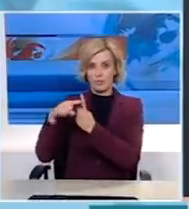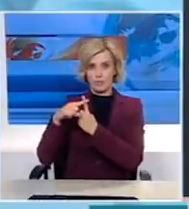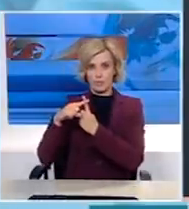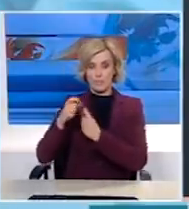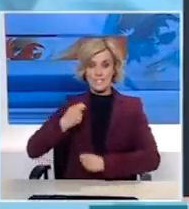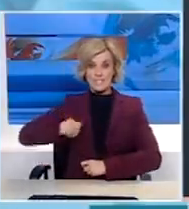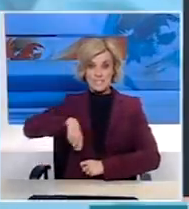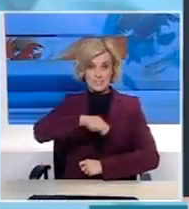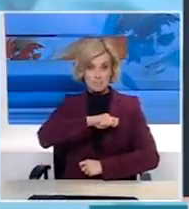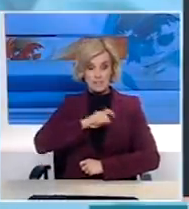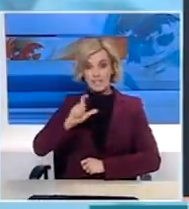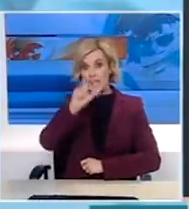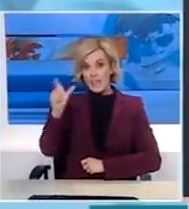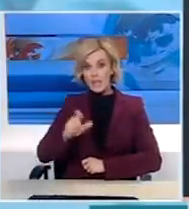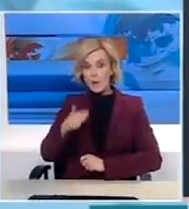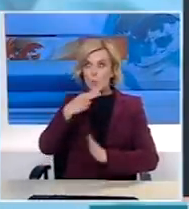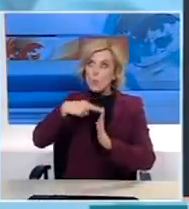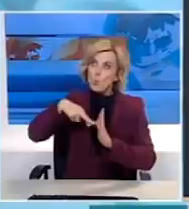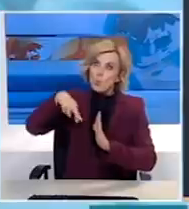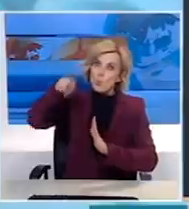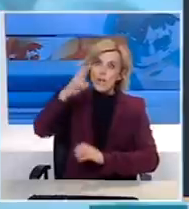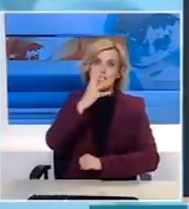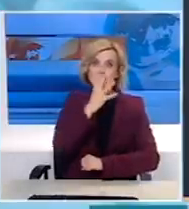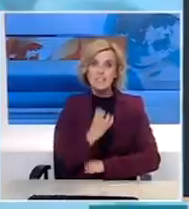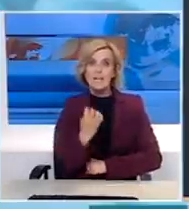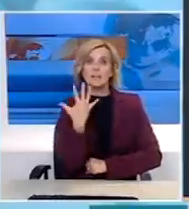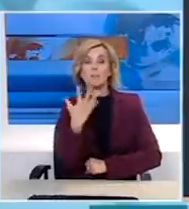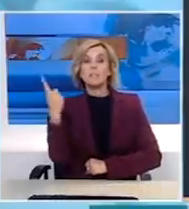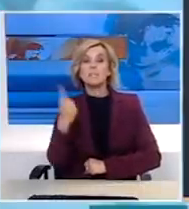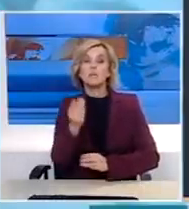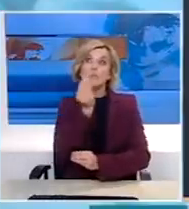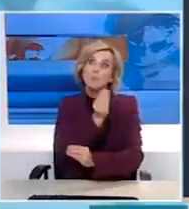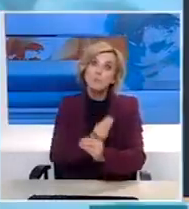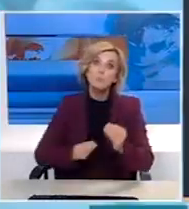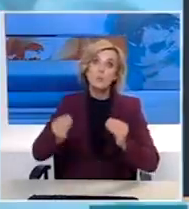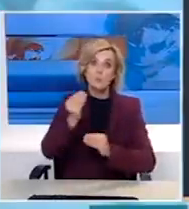Ισπανία και την Ιταλία να έχουν καταγράψει περίπου το 45% των περιπτώσεων και